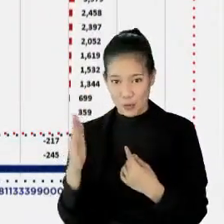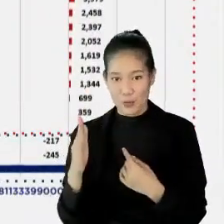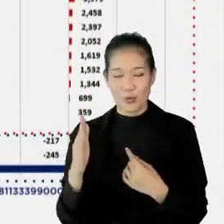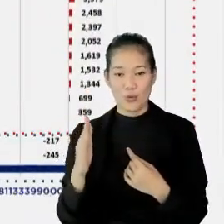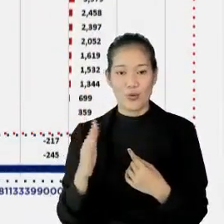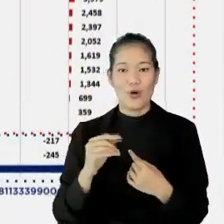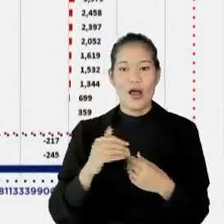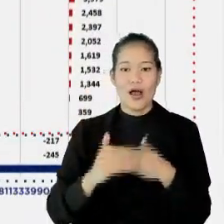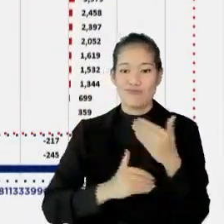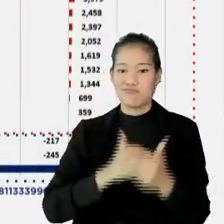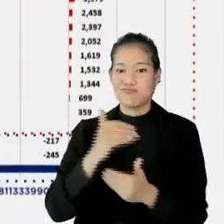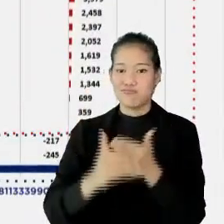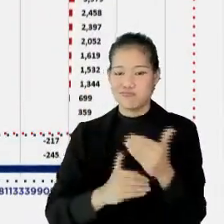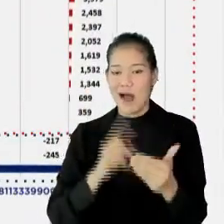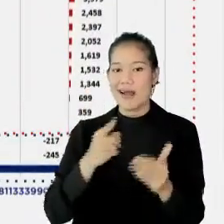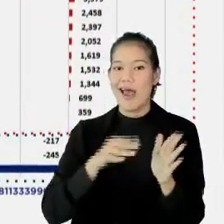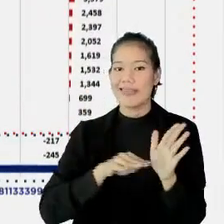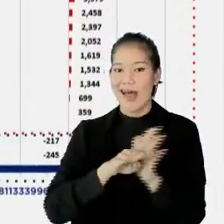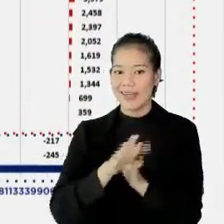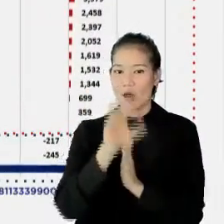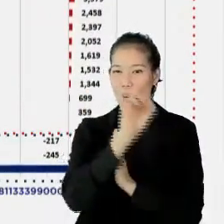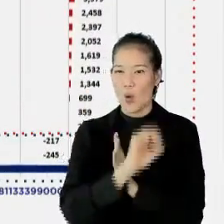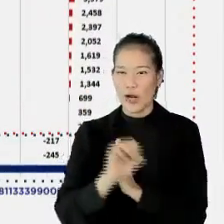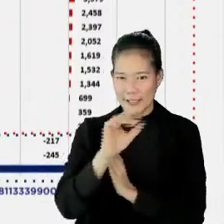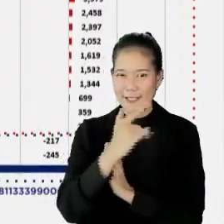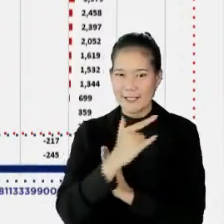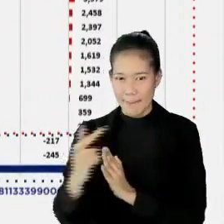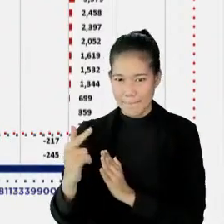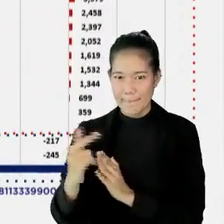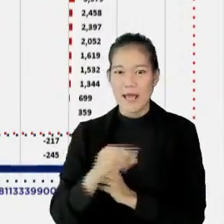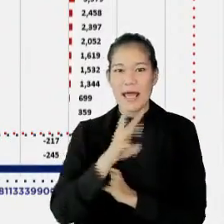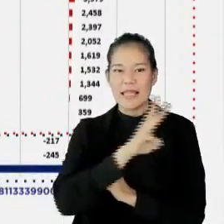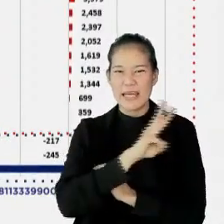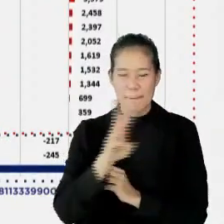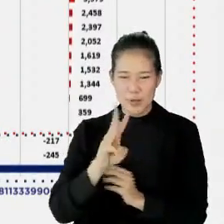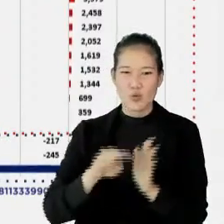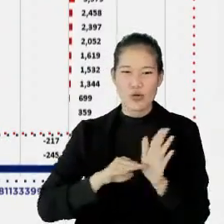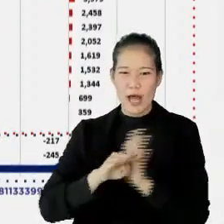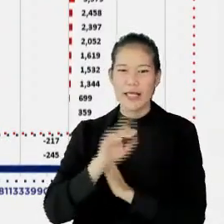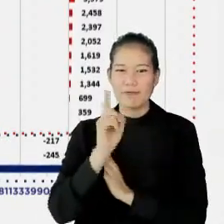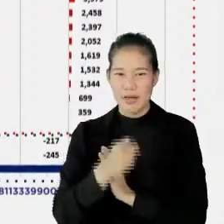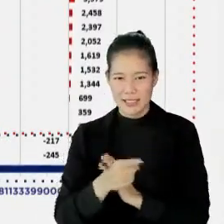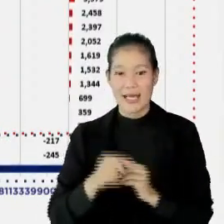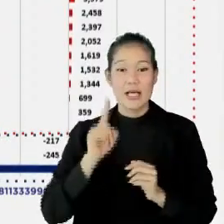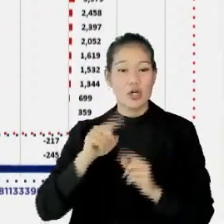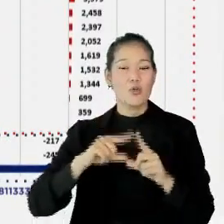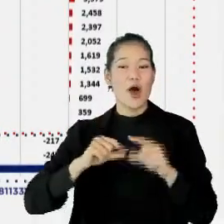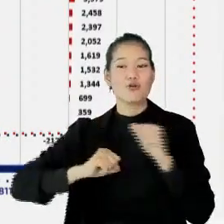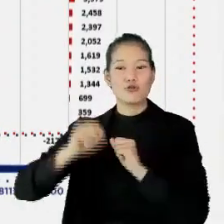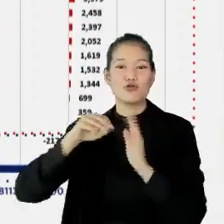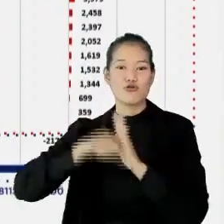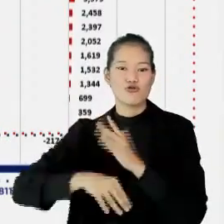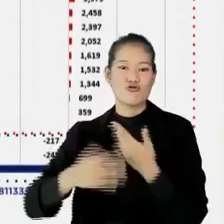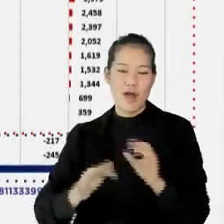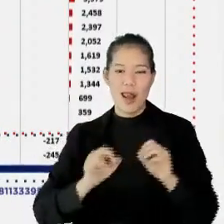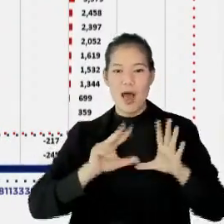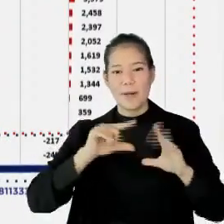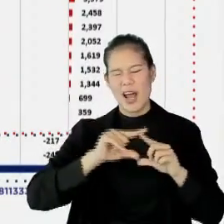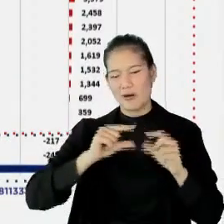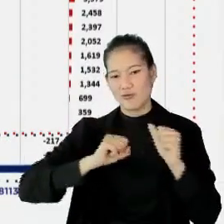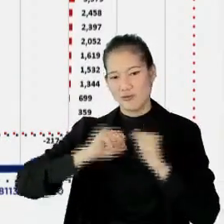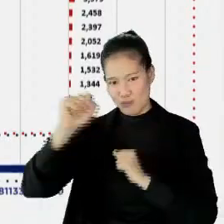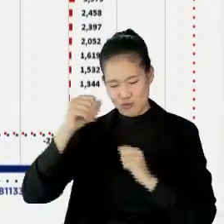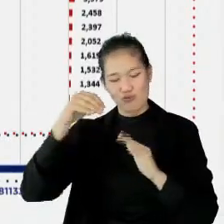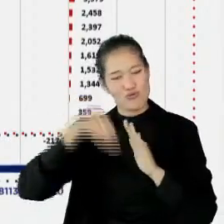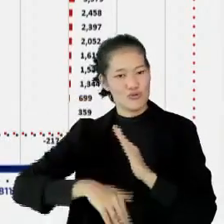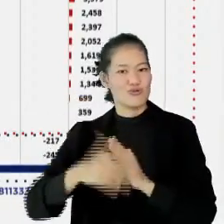11 Juli, dia 17.000, dia naik, tapi oranye gitu ya. 3 pekan dia masih naik, tanggal 1 Agustus dia sudah turun, 8 Agustus dia turun. Jadi